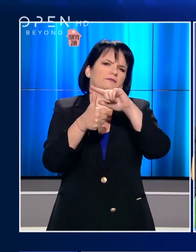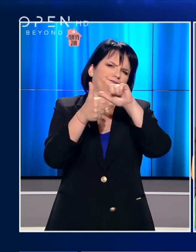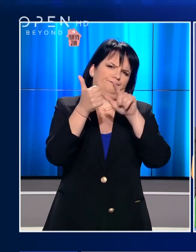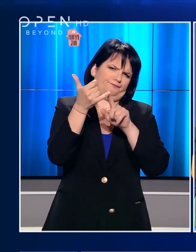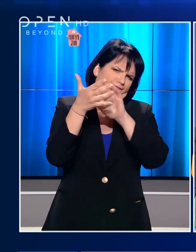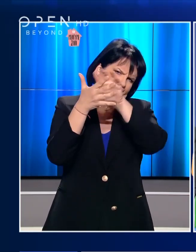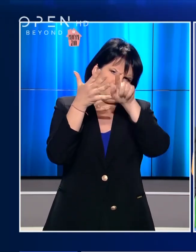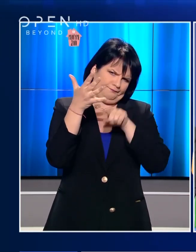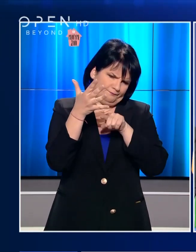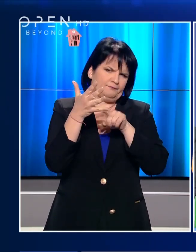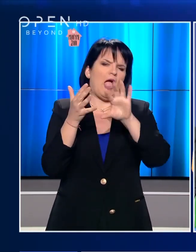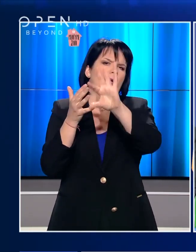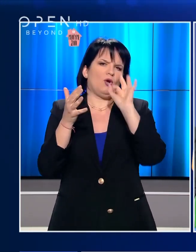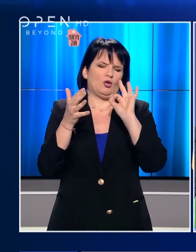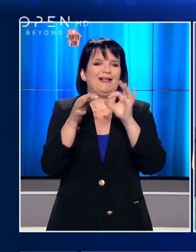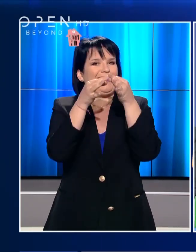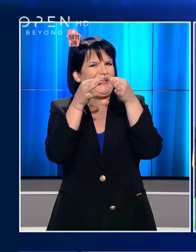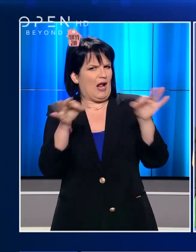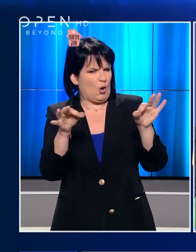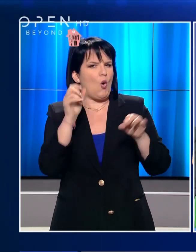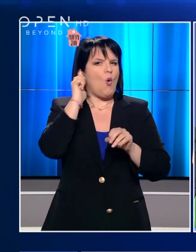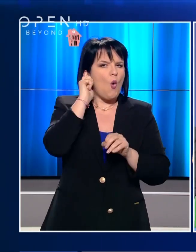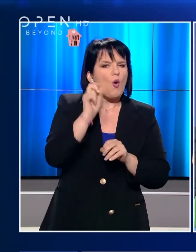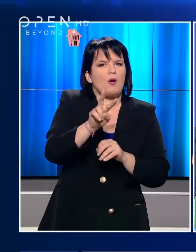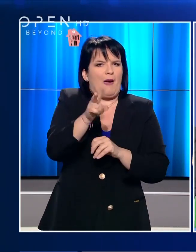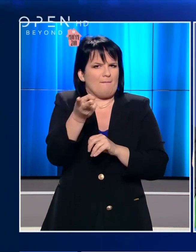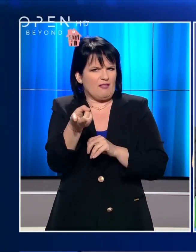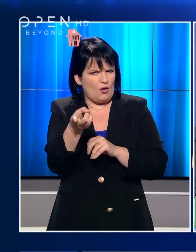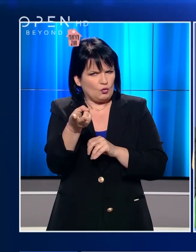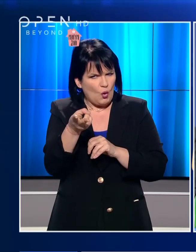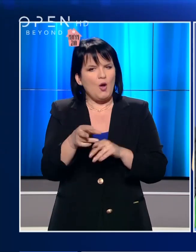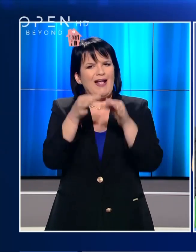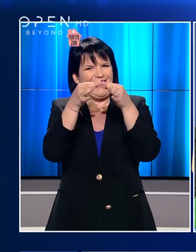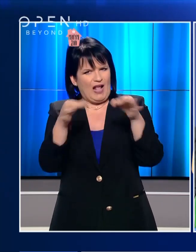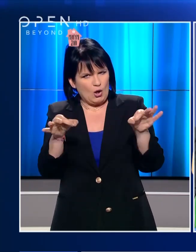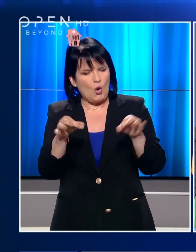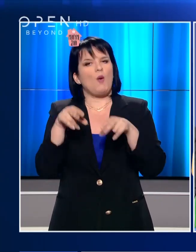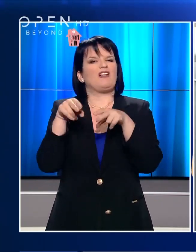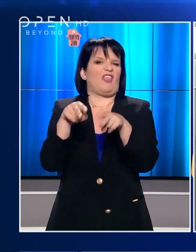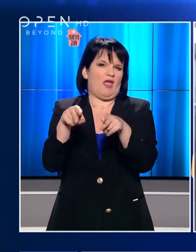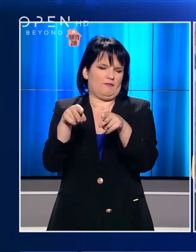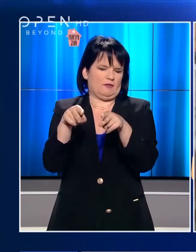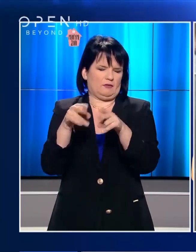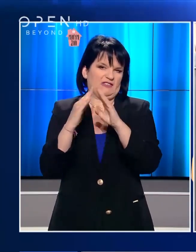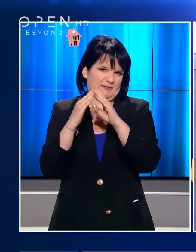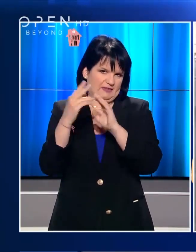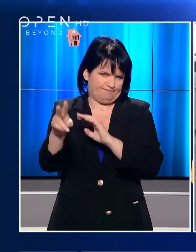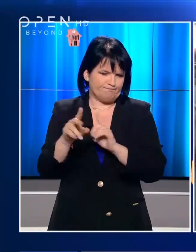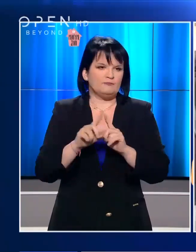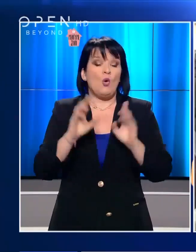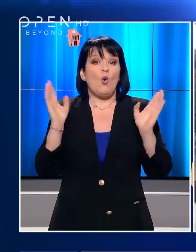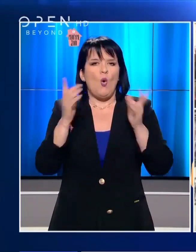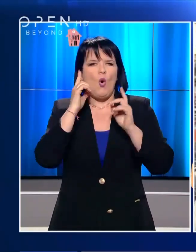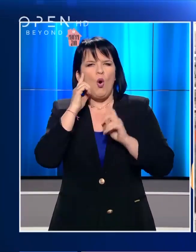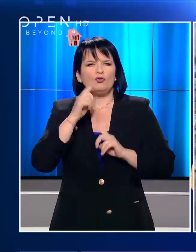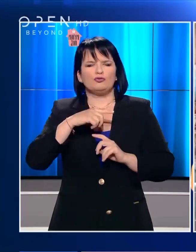ένα έως έξι, κενό, και μετά το ονοματεπώνυμό του και τη διεύθυνση κατοικίας του. Όσοι νομίζουν ότι δεν